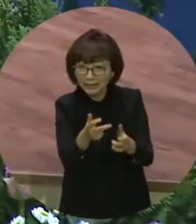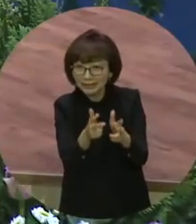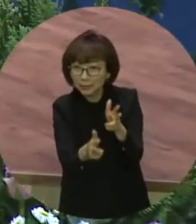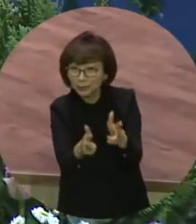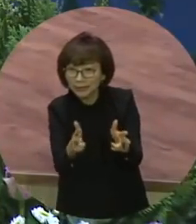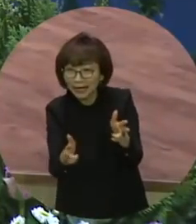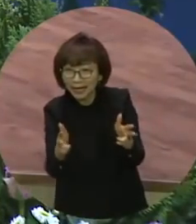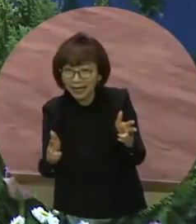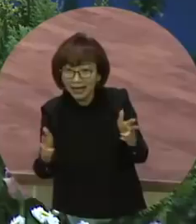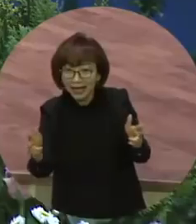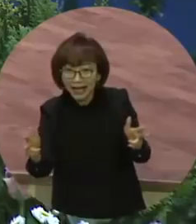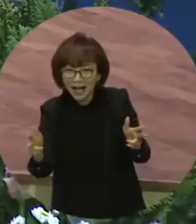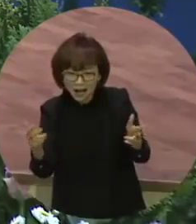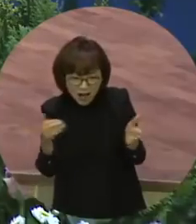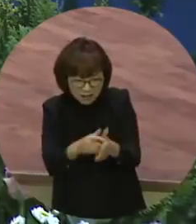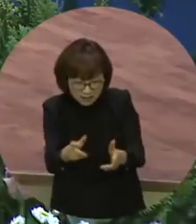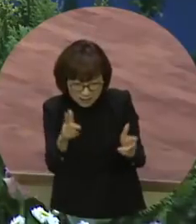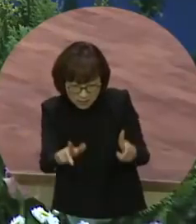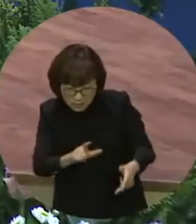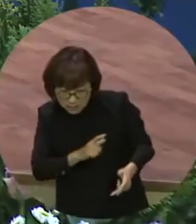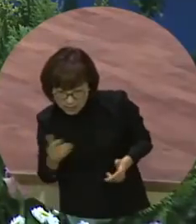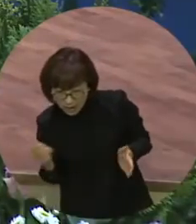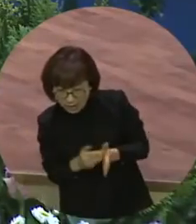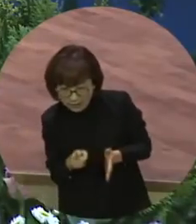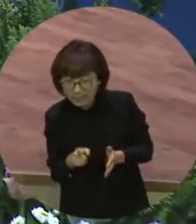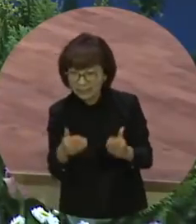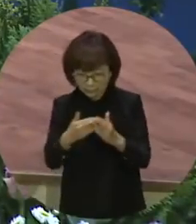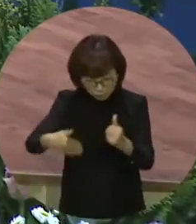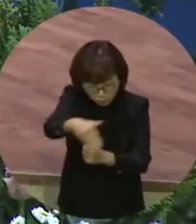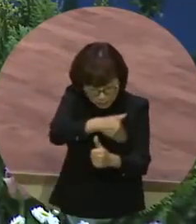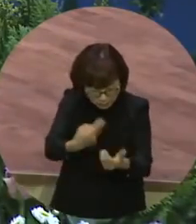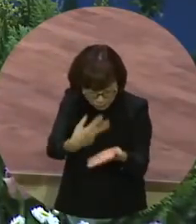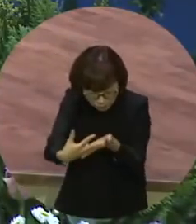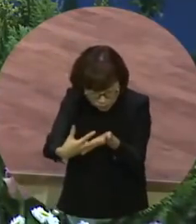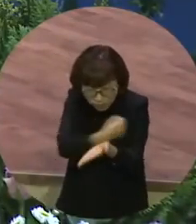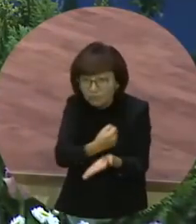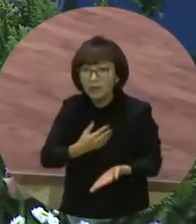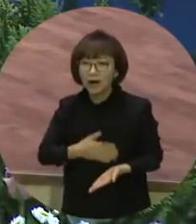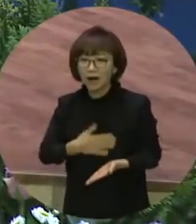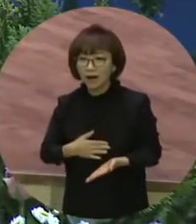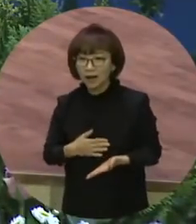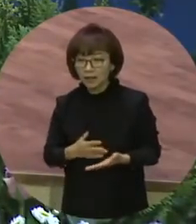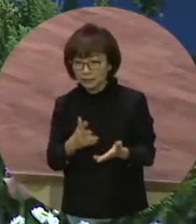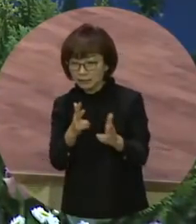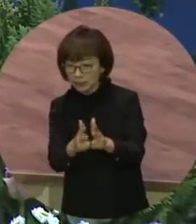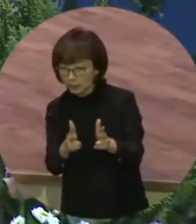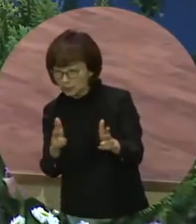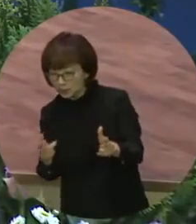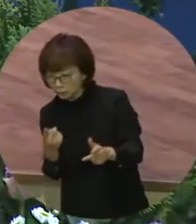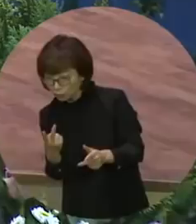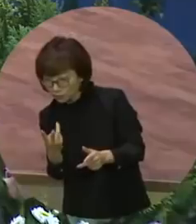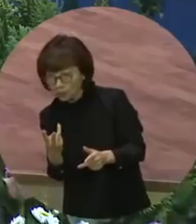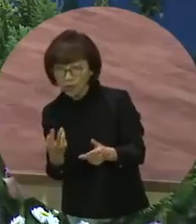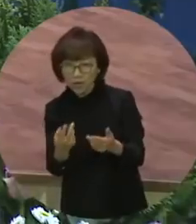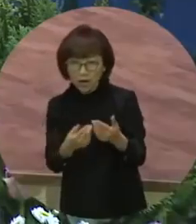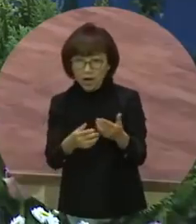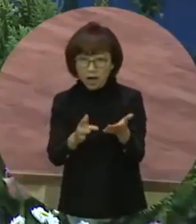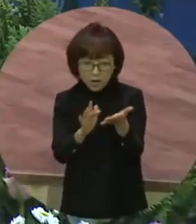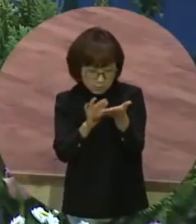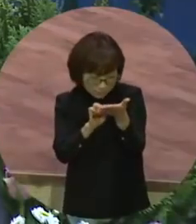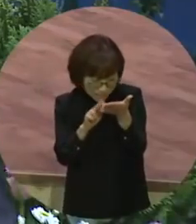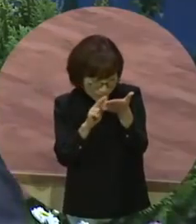집을 다 분석해 본다, 이게. 지금 다 알아요. 전부 자동차 몇 대 지금 묶으려 다